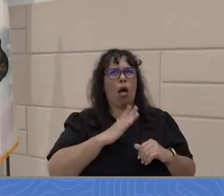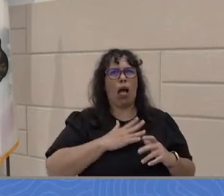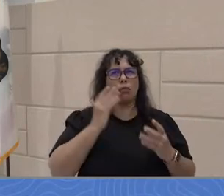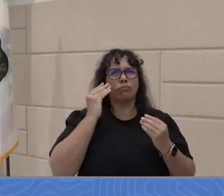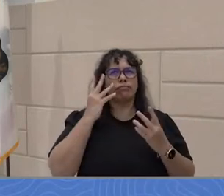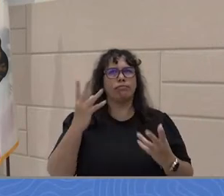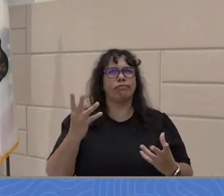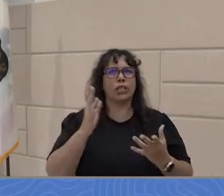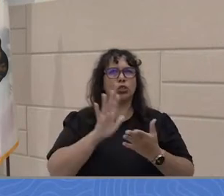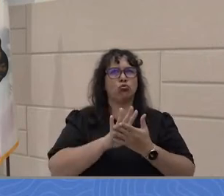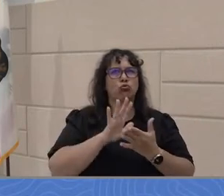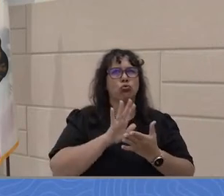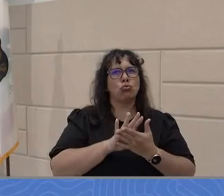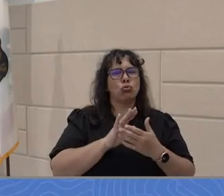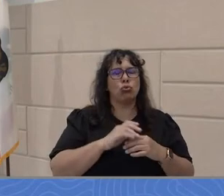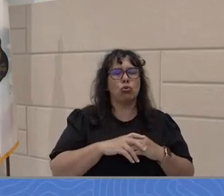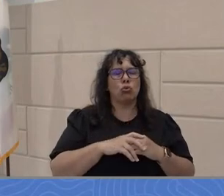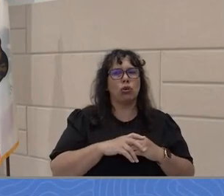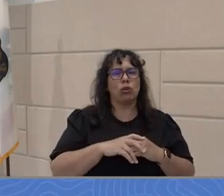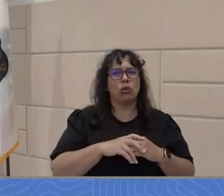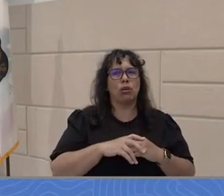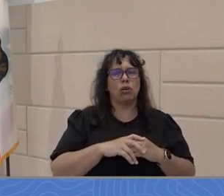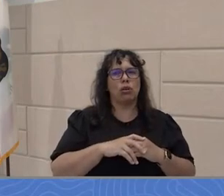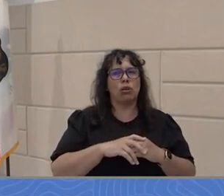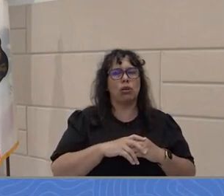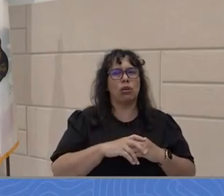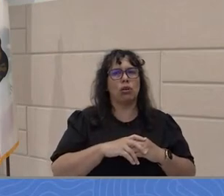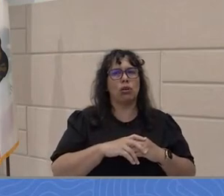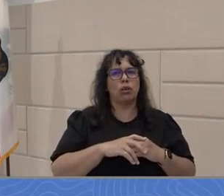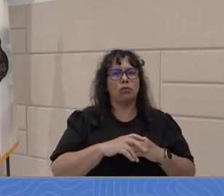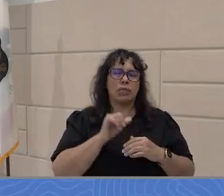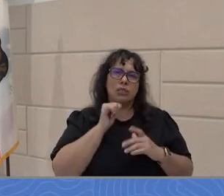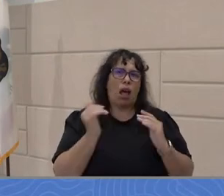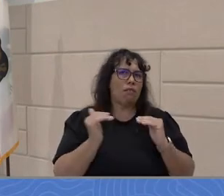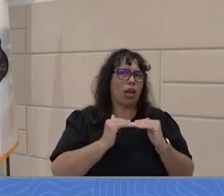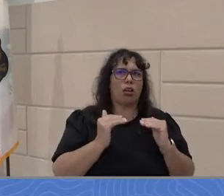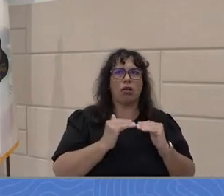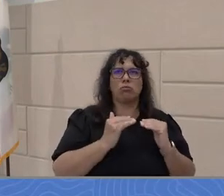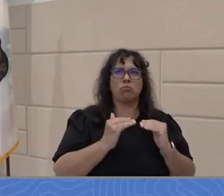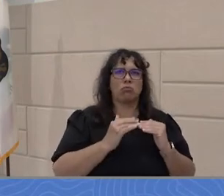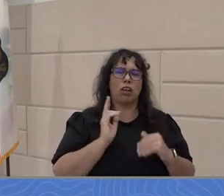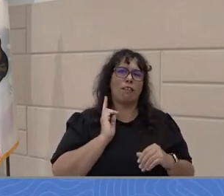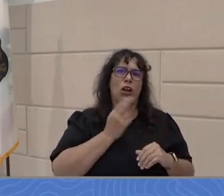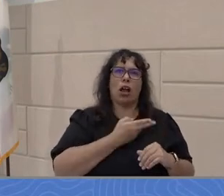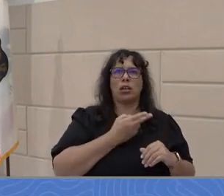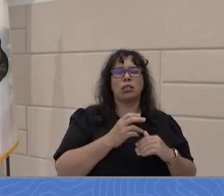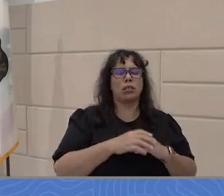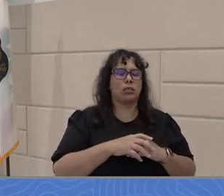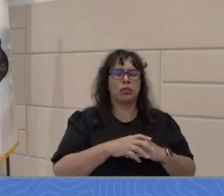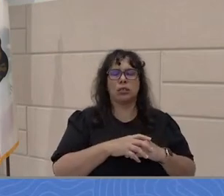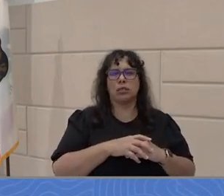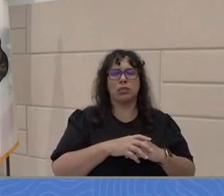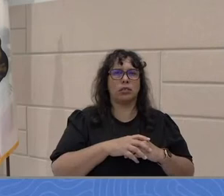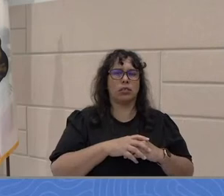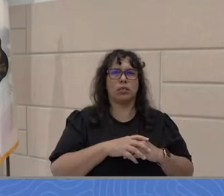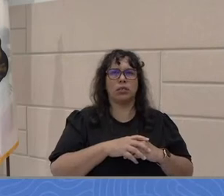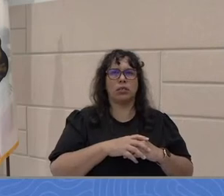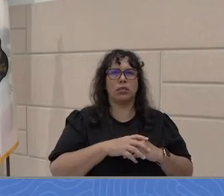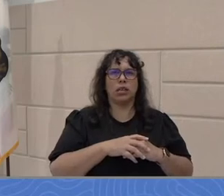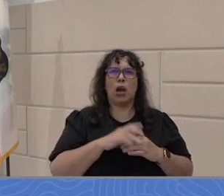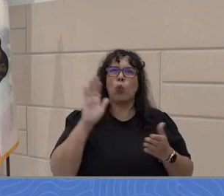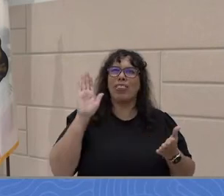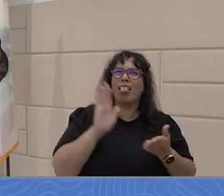ងអស់ជាបុគ្គលិកប្រឹងប្រែងយកចិត្តទុកដាក់ទៅកាន់សាលារៀនវាអត់សមរម្យសម្រាប់យើងទេដែល